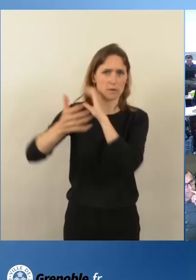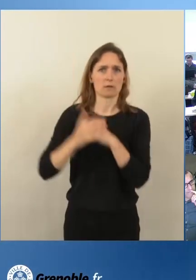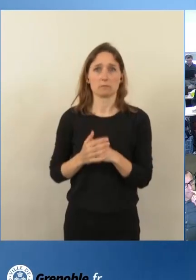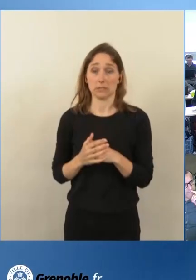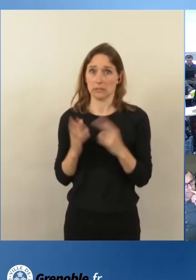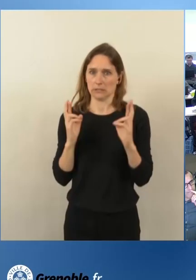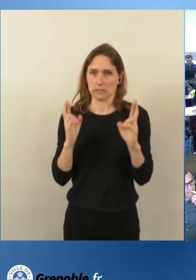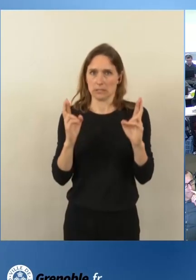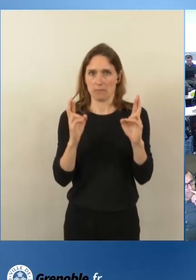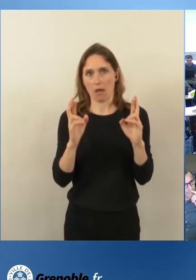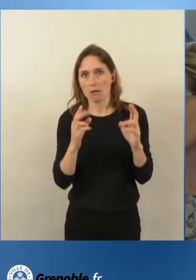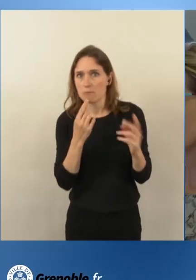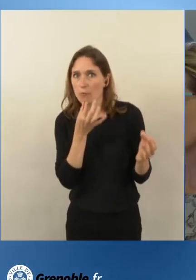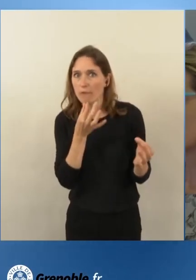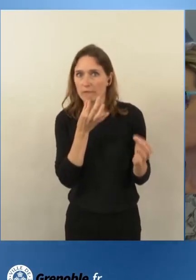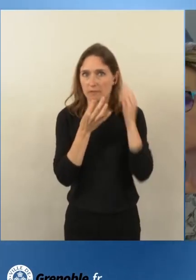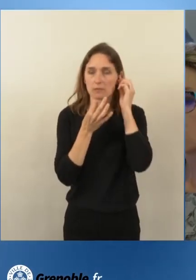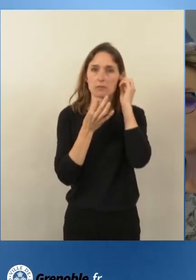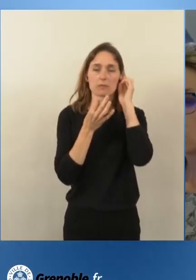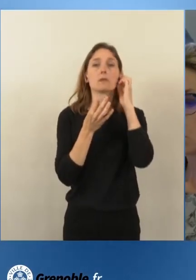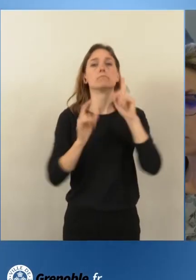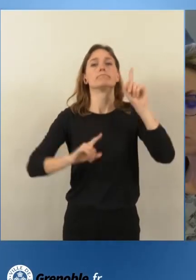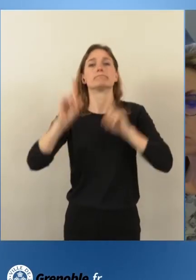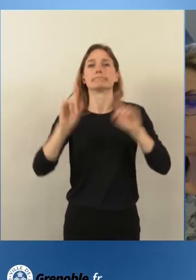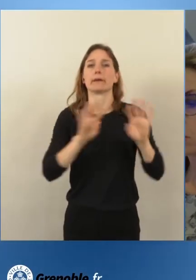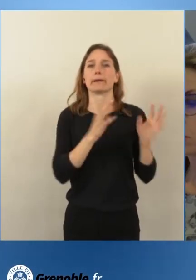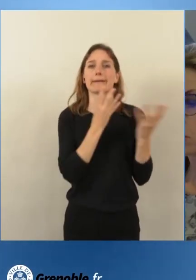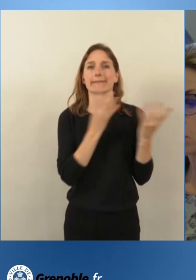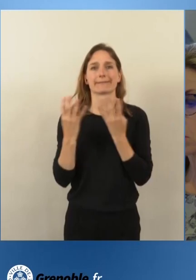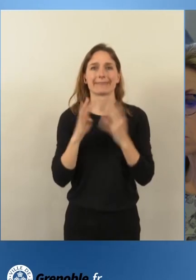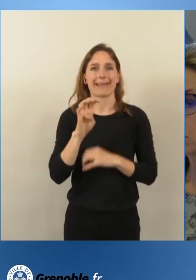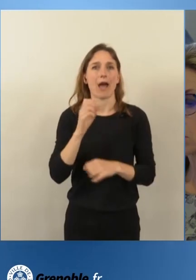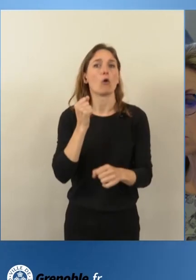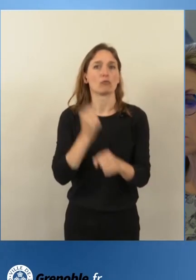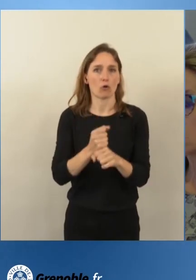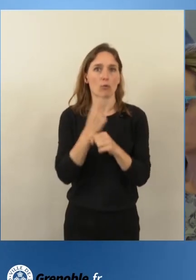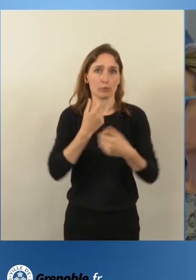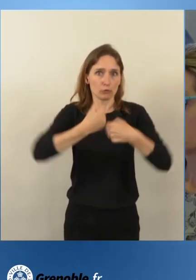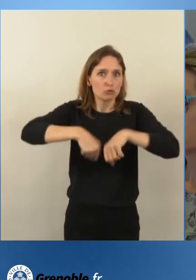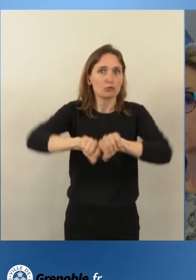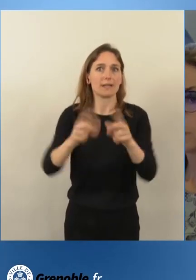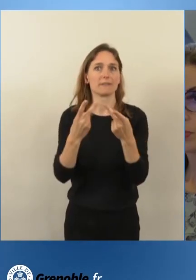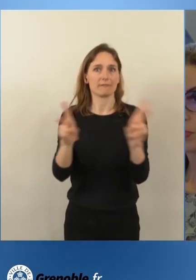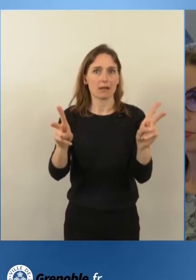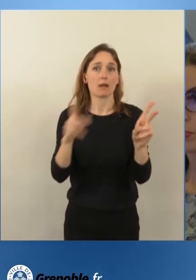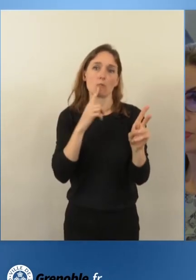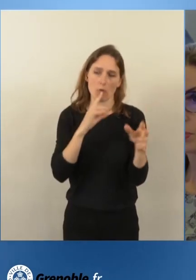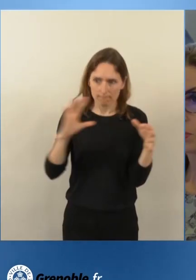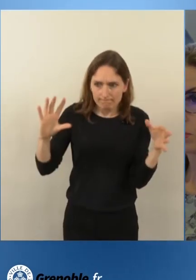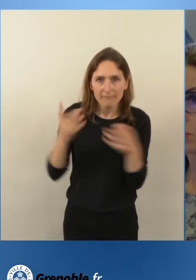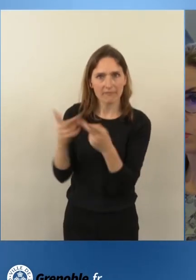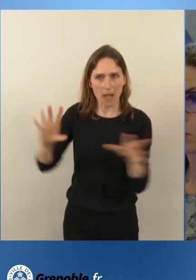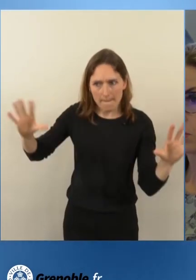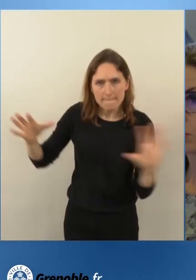l'occasion du 40e anniversaire de ce gymnase l'année prochaine pour à nouveau tisser des liens avec la population de cette ville